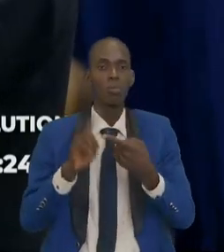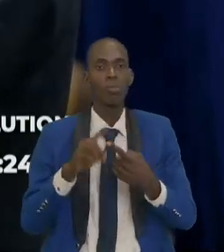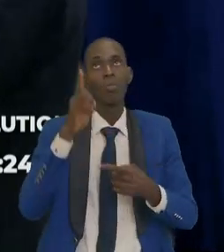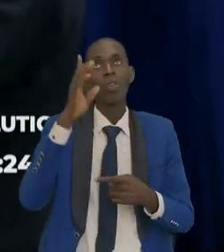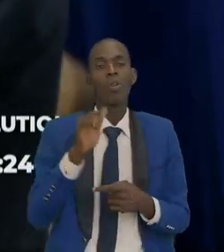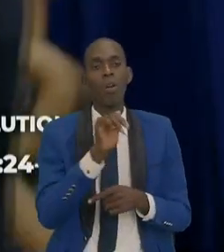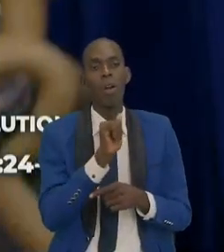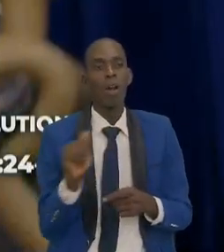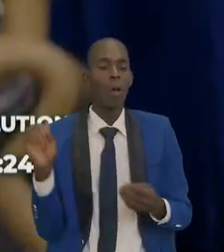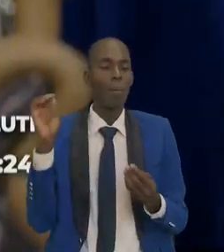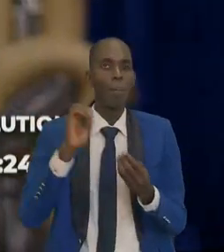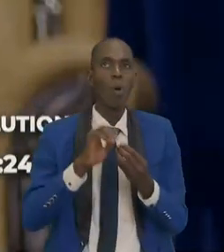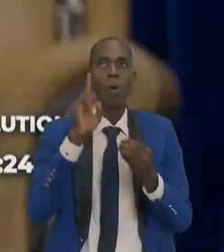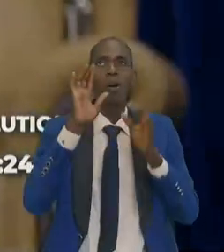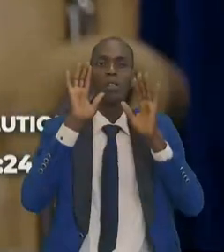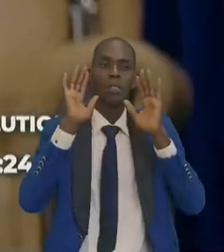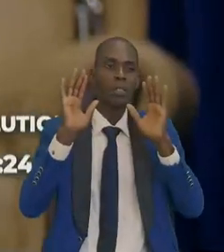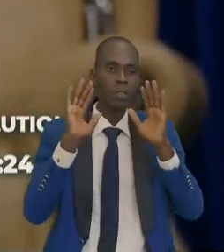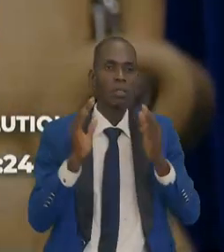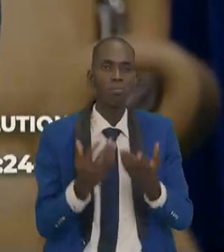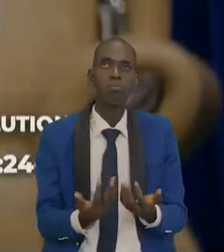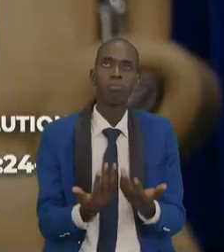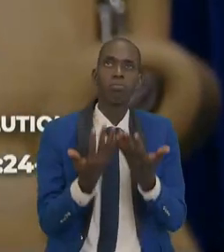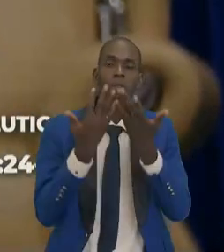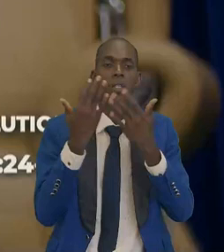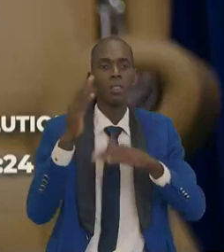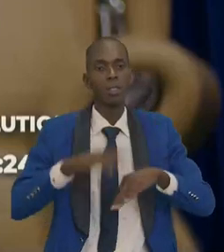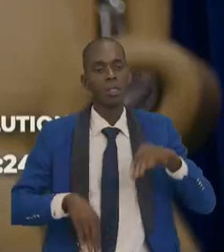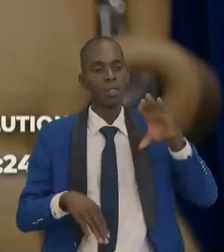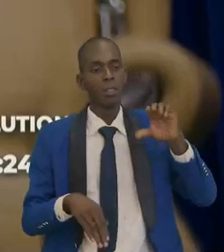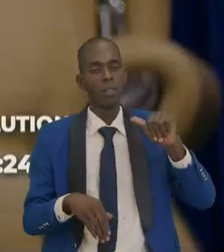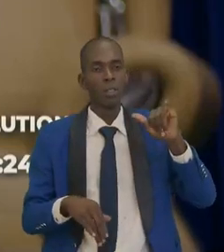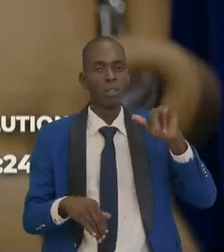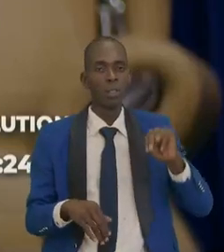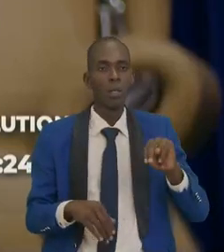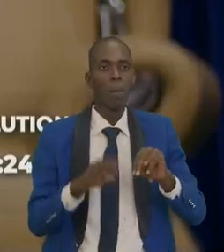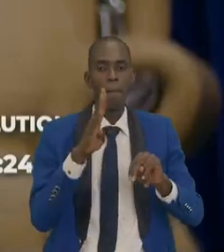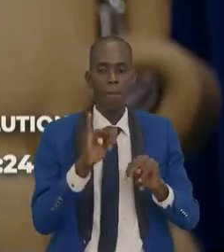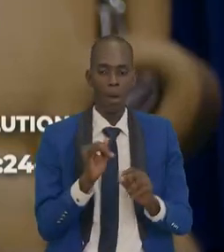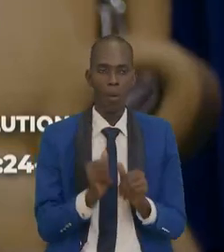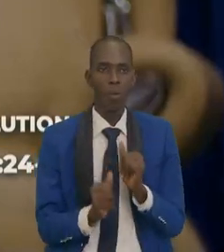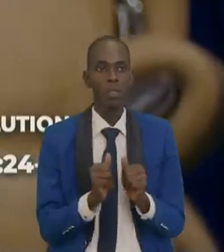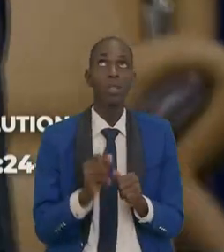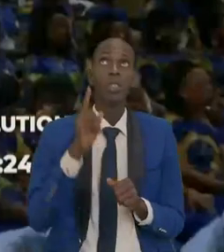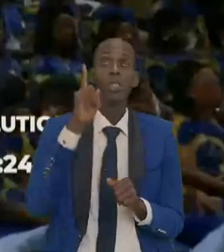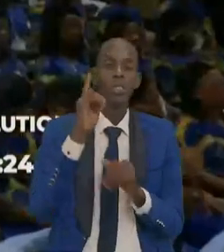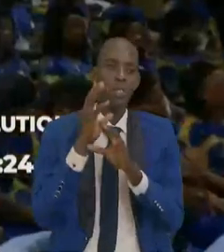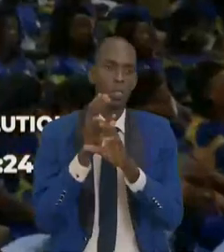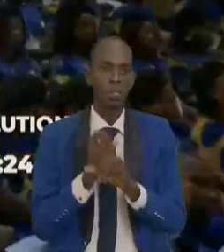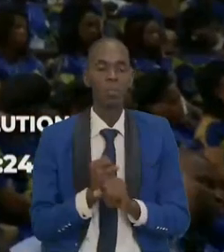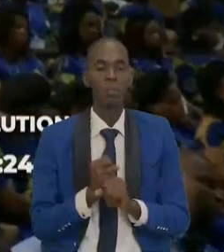C'est par la foi qu'Abel offrit à Dieu un sacrifice plus excellent que celui de Caïn. C'est par